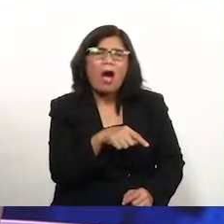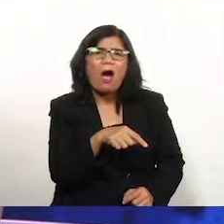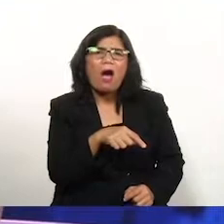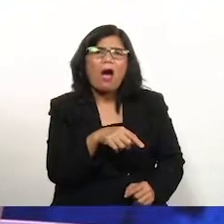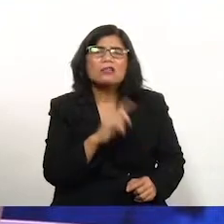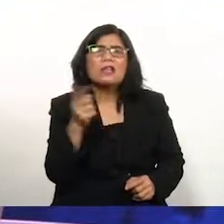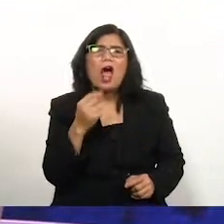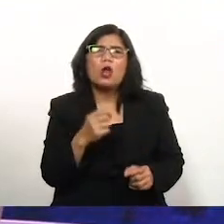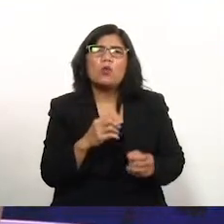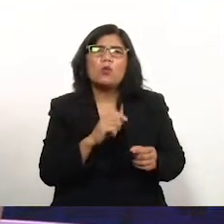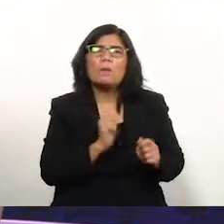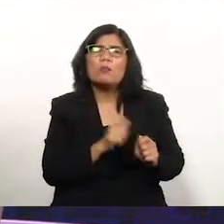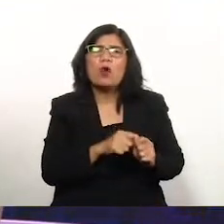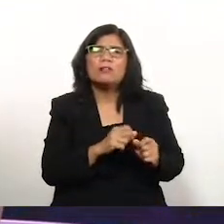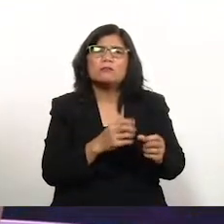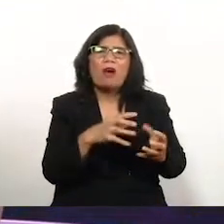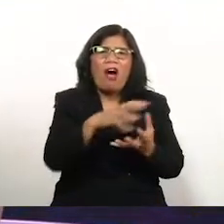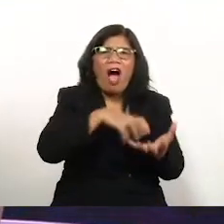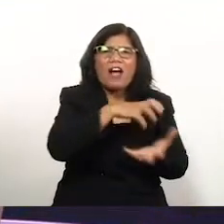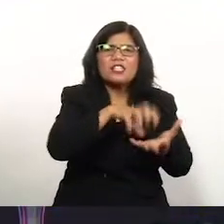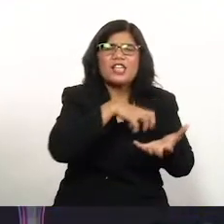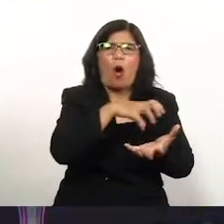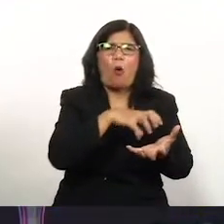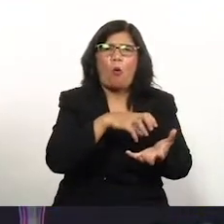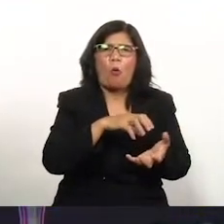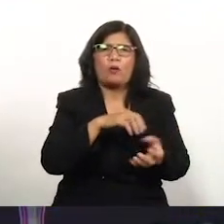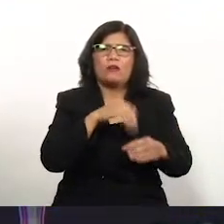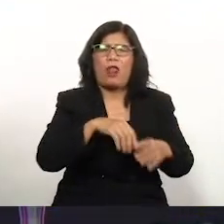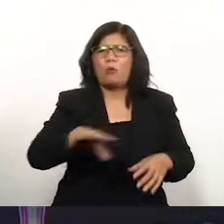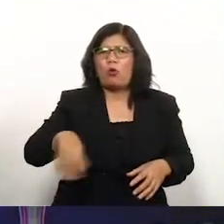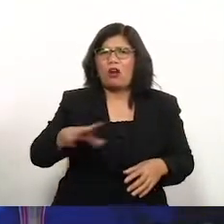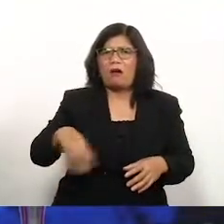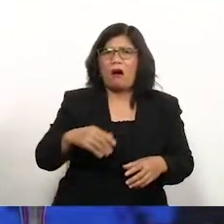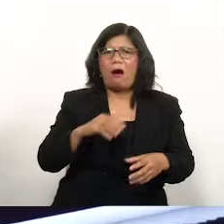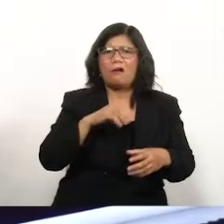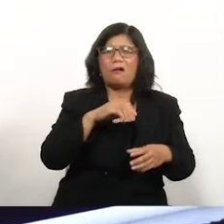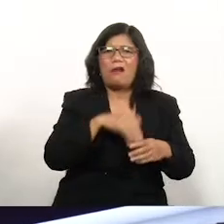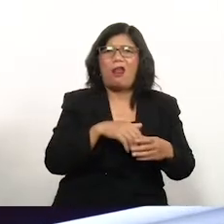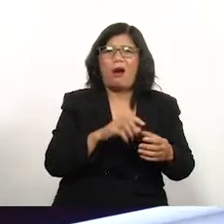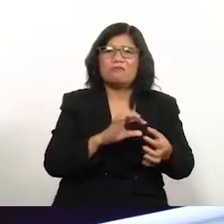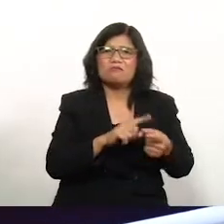Hai begitupun orang yang terluka Hai orang yang terlupakan cenderung lukai